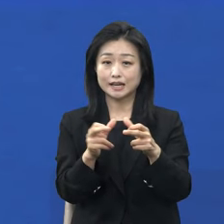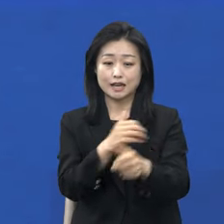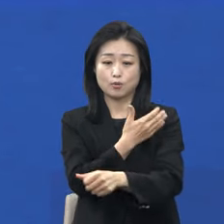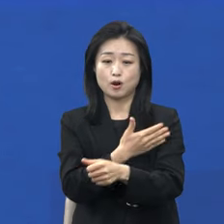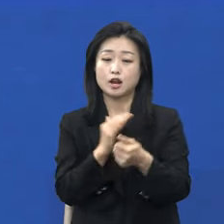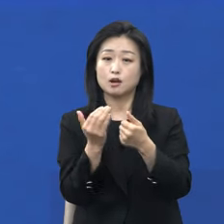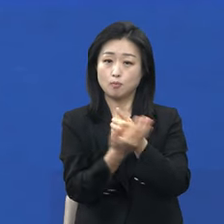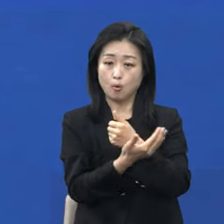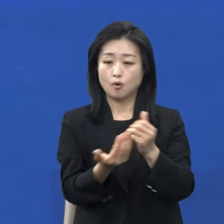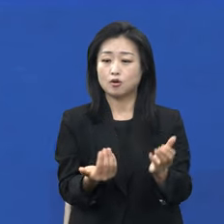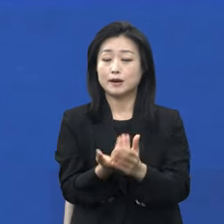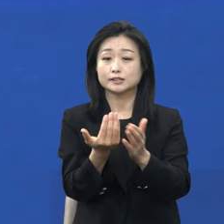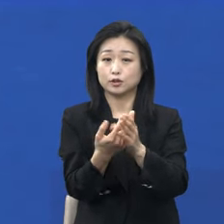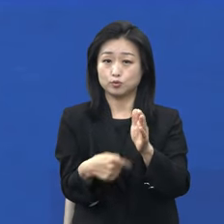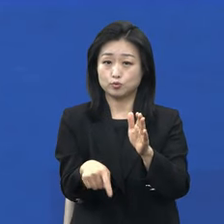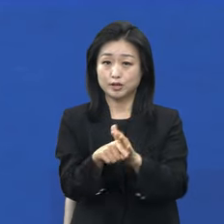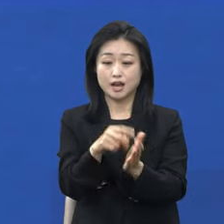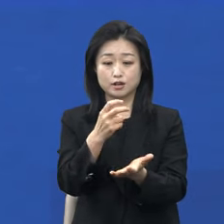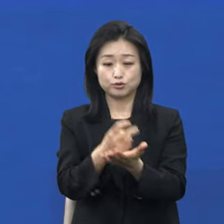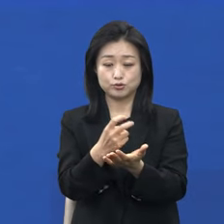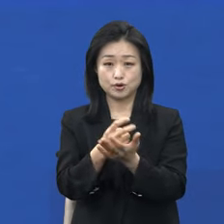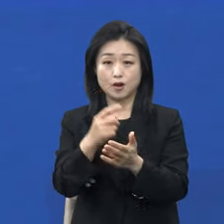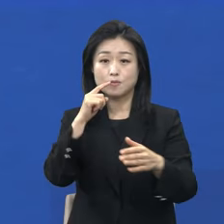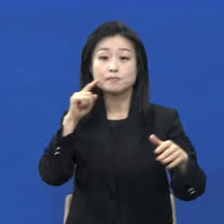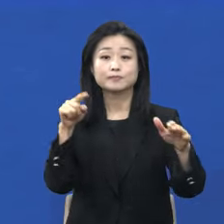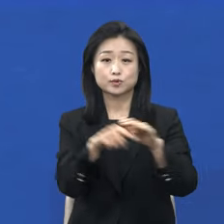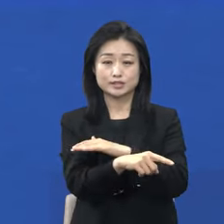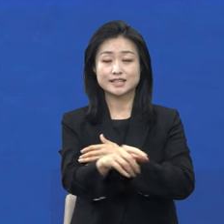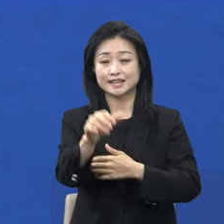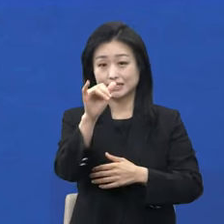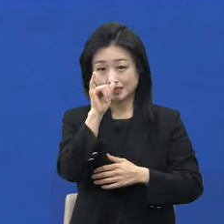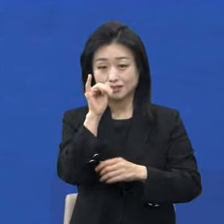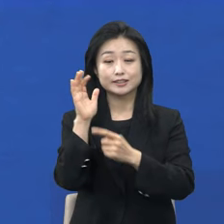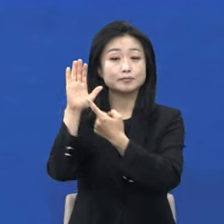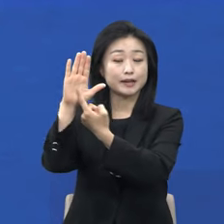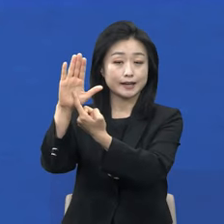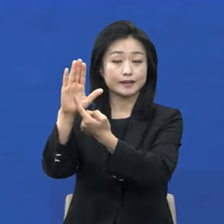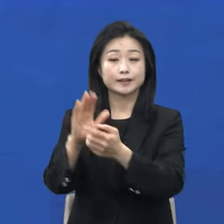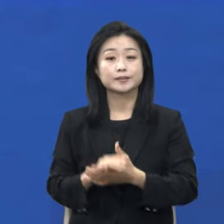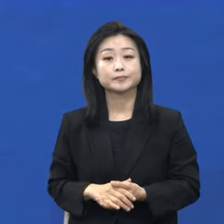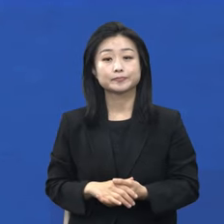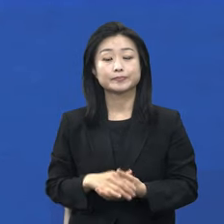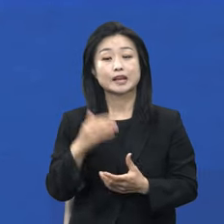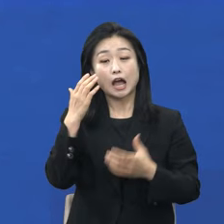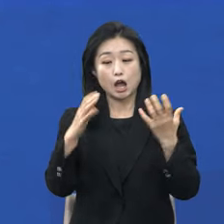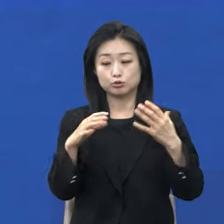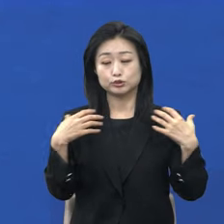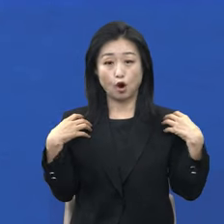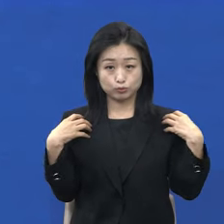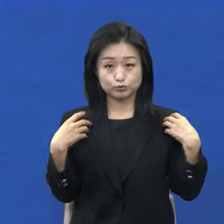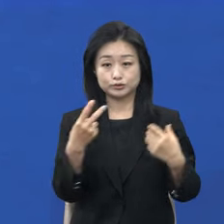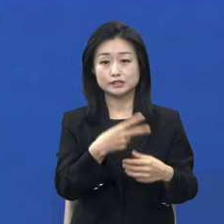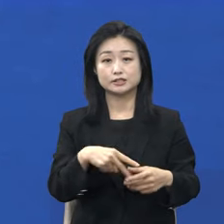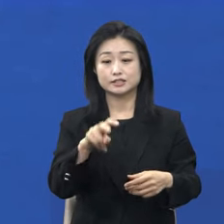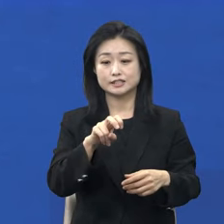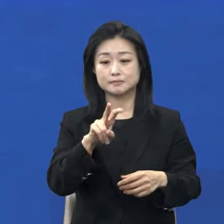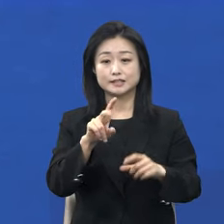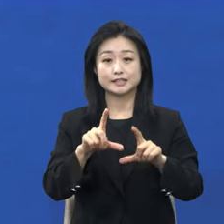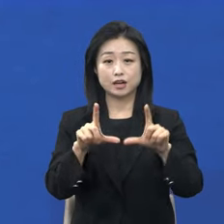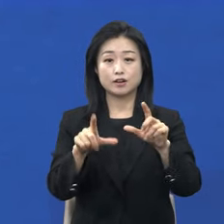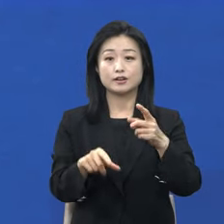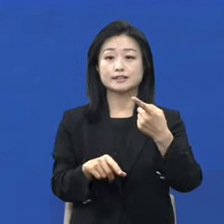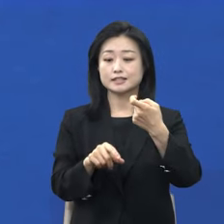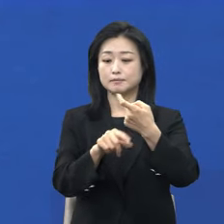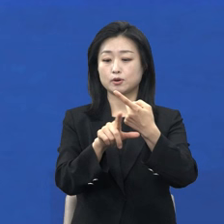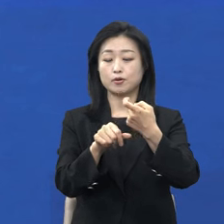보호와 증진을 위한 규범적 효력을 가진다라고 되어 있습니다. 우리나라 정부도 2022년